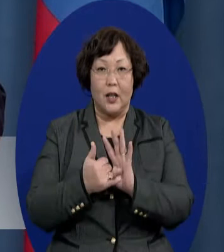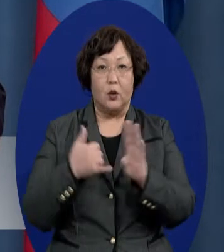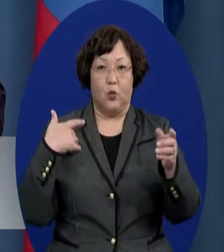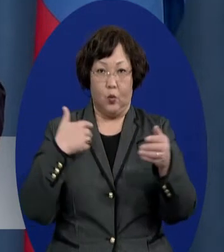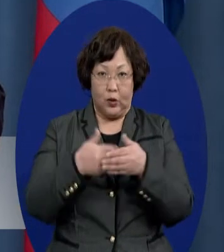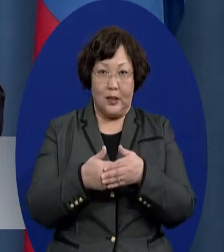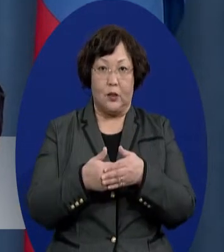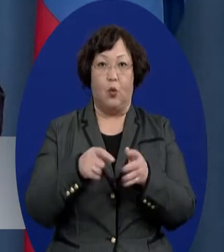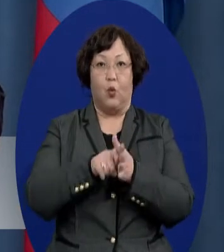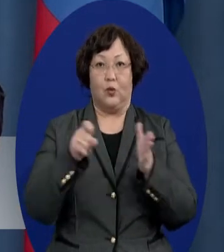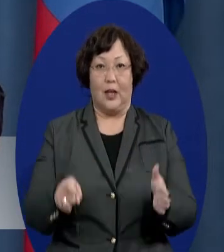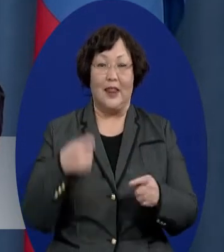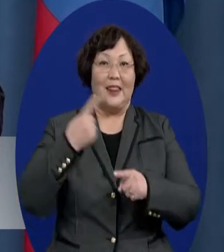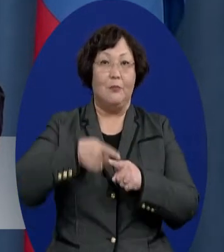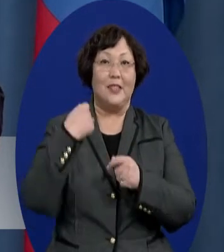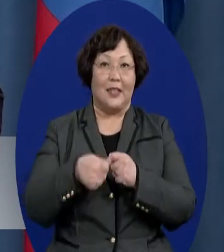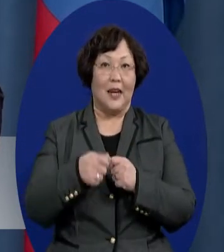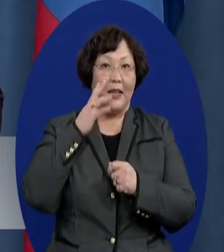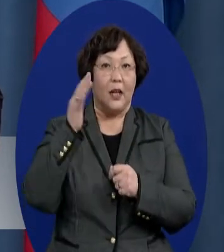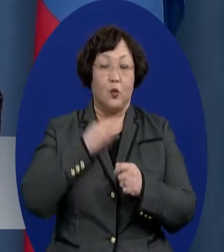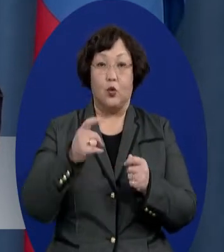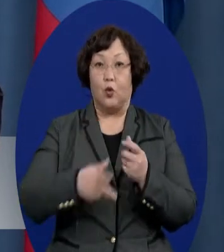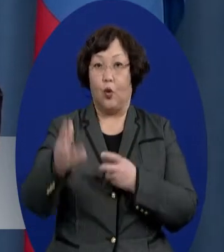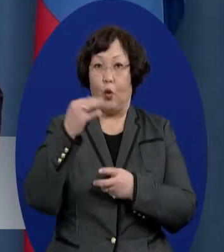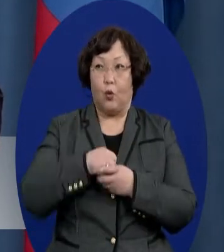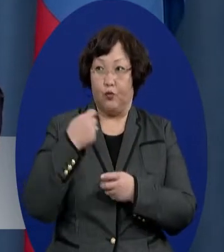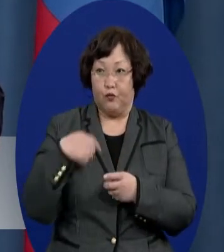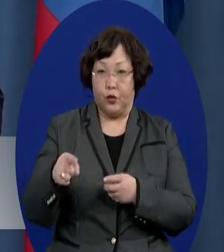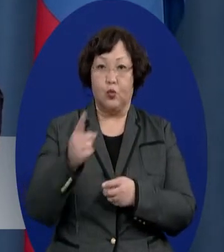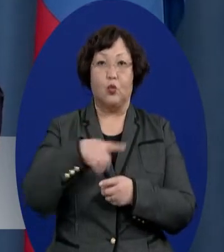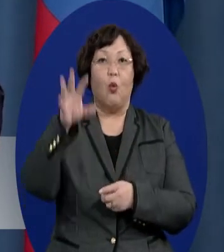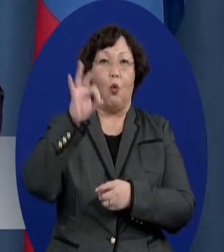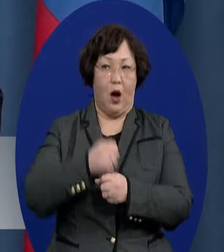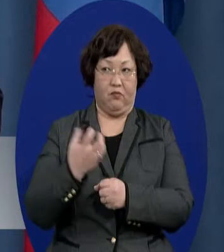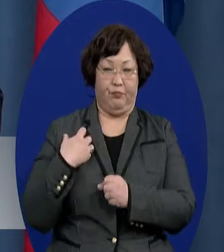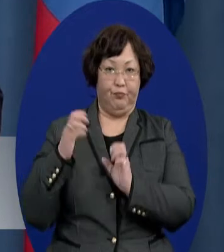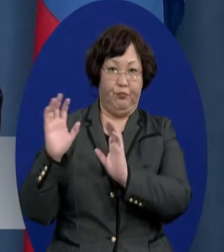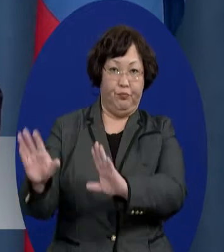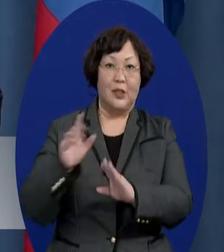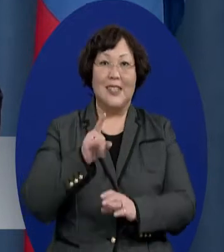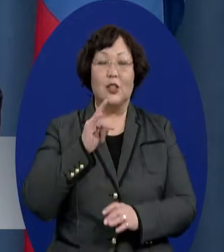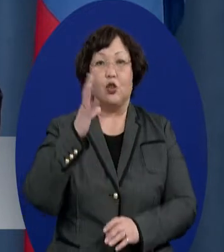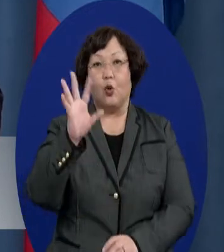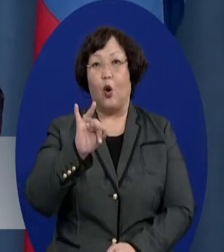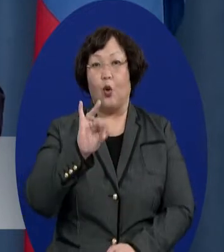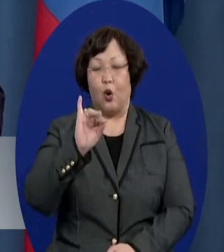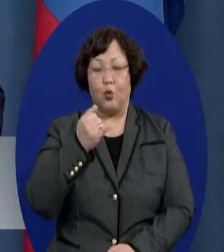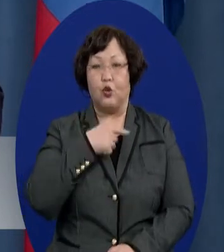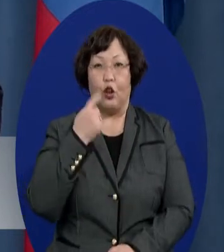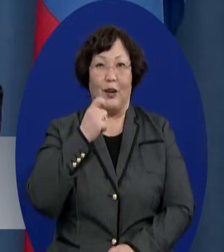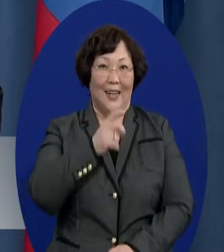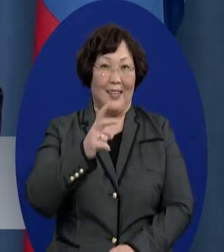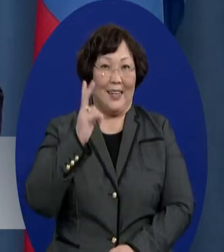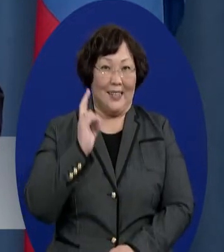хүртэлх хугацаандх нэмэлт зардлыг гадаадын хөрөнгө оруулагч тал 100% хариуцж, Эрдэнэс оюутгын хязгаарлагдмал хариуцлагатай